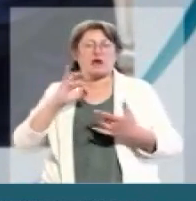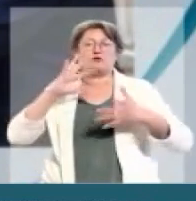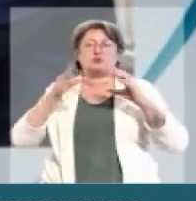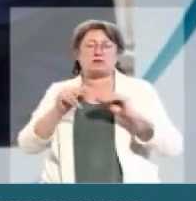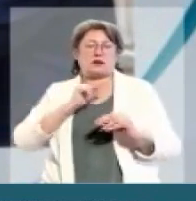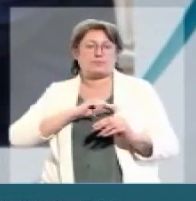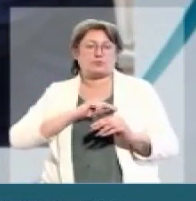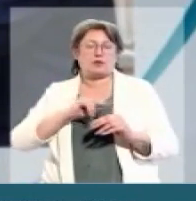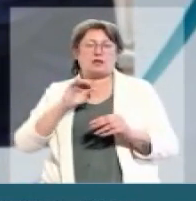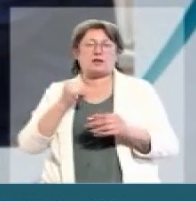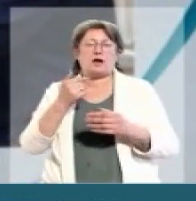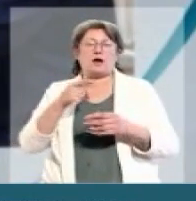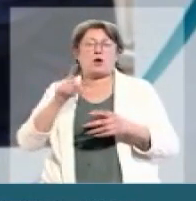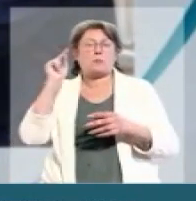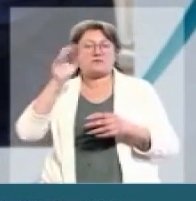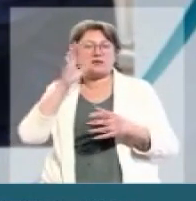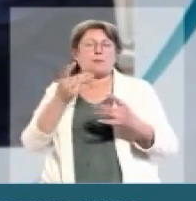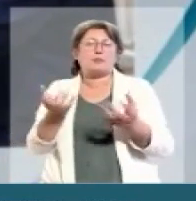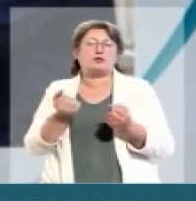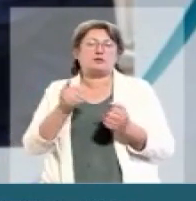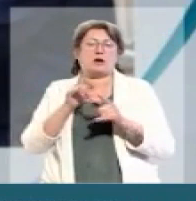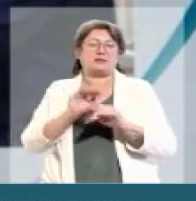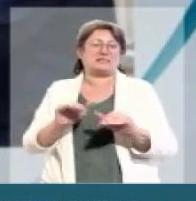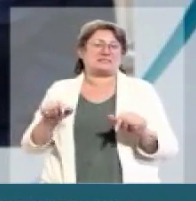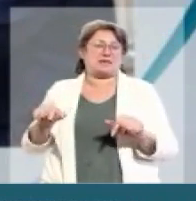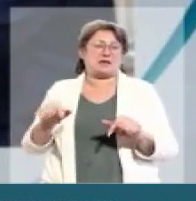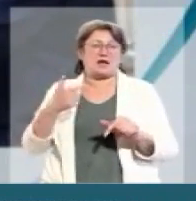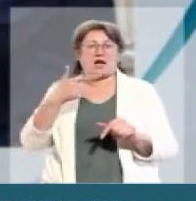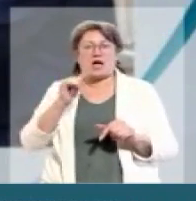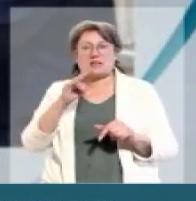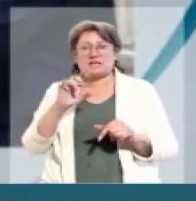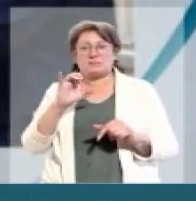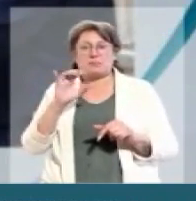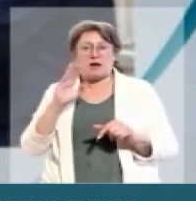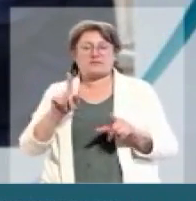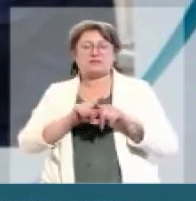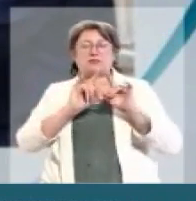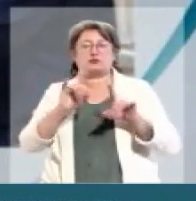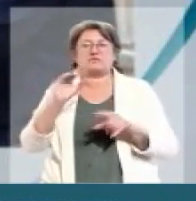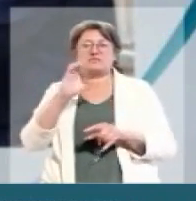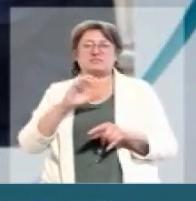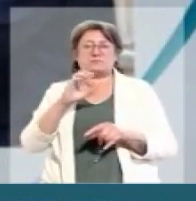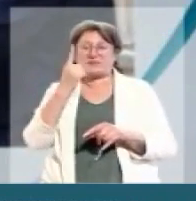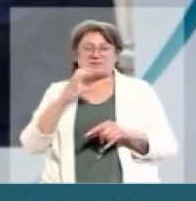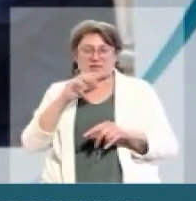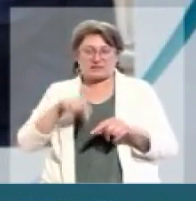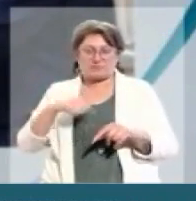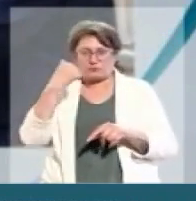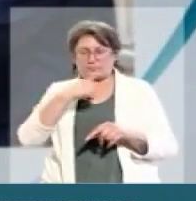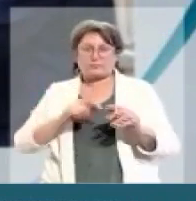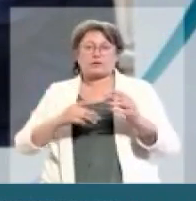результаты деятельности на основе образовательных достижений обучающихся. Гани Бейсембаев также доложил, что с 1 сентября этого